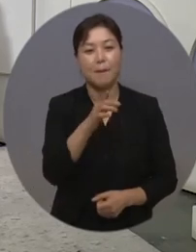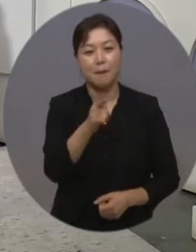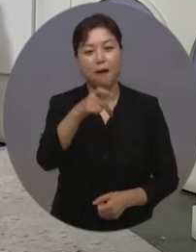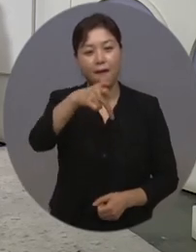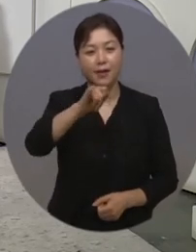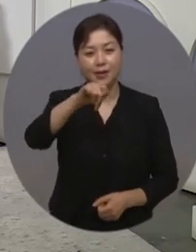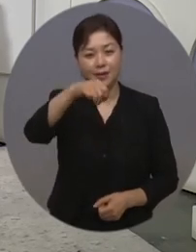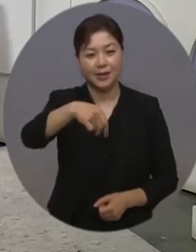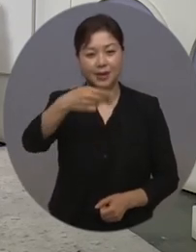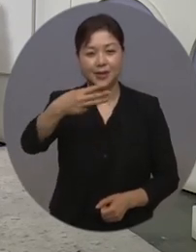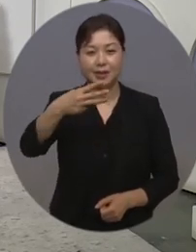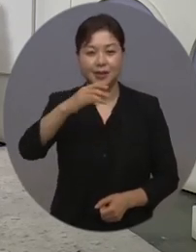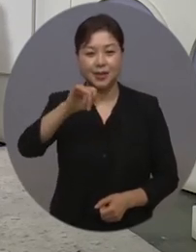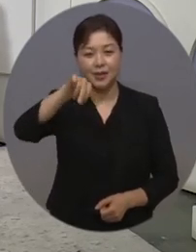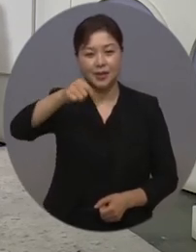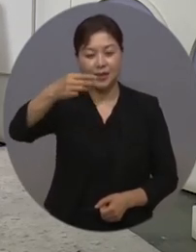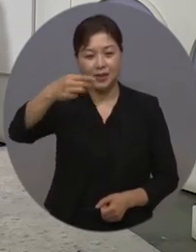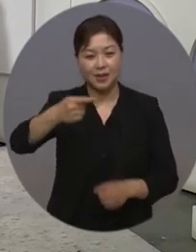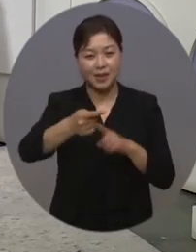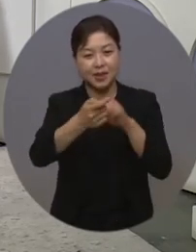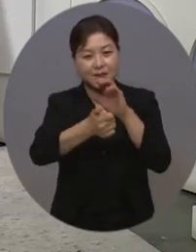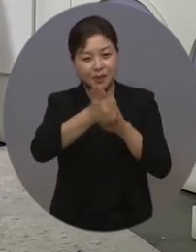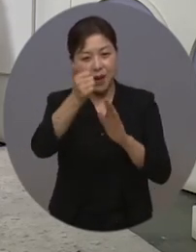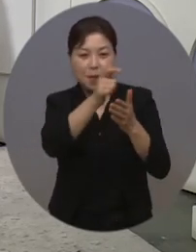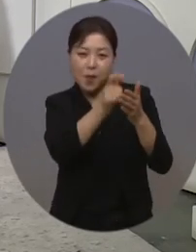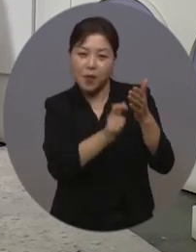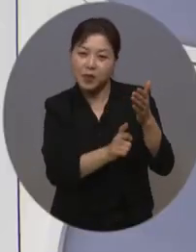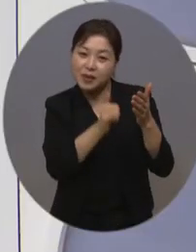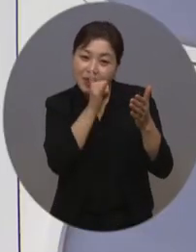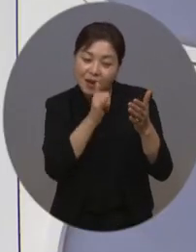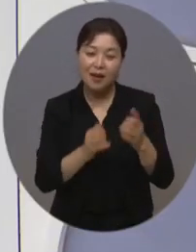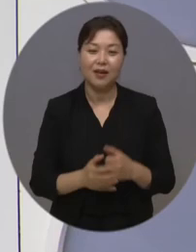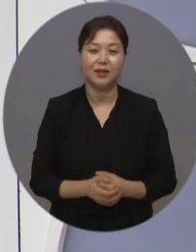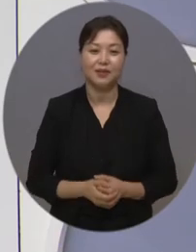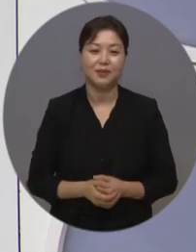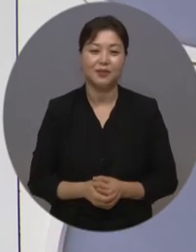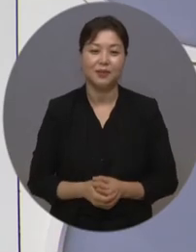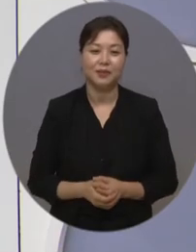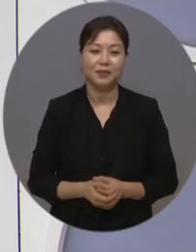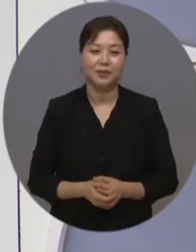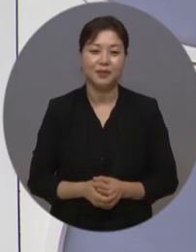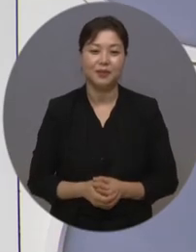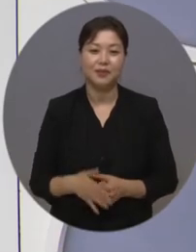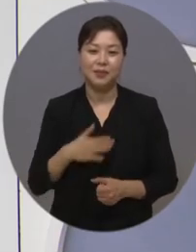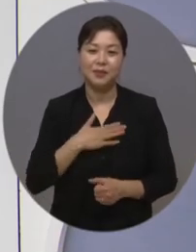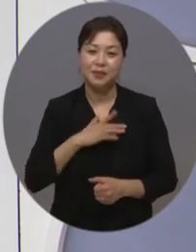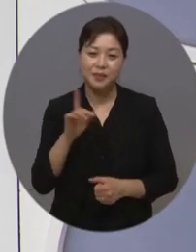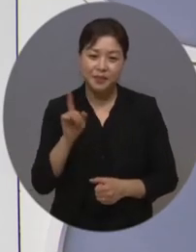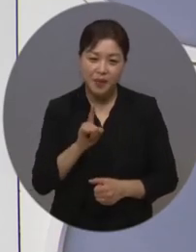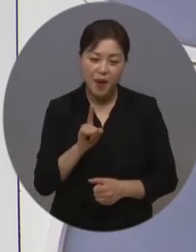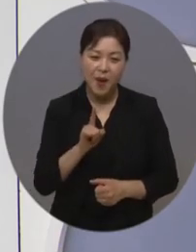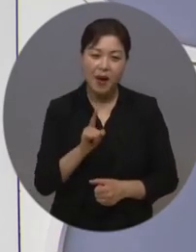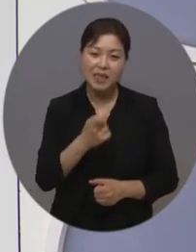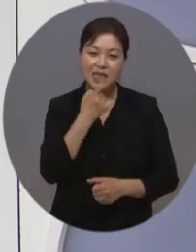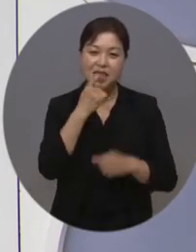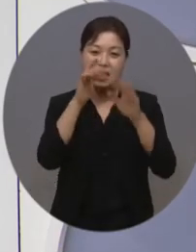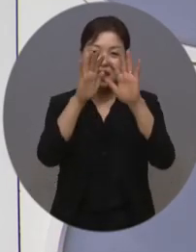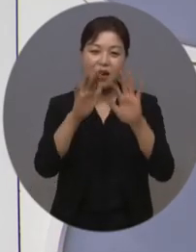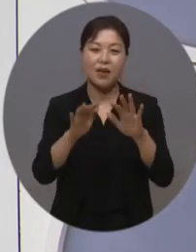버킷리스트라고 그렇게 이야기를 하는데 예. 저는 이제 한 가지 애끼놓은 게 설악산 단풍입니다.